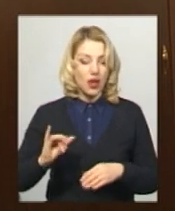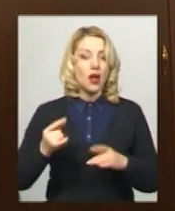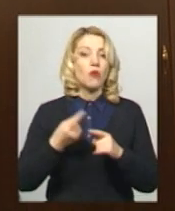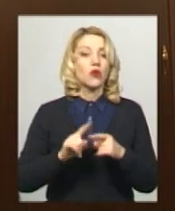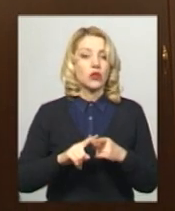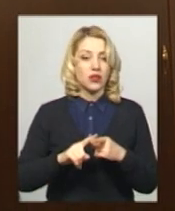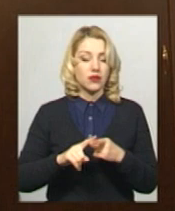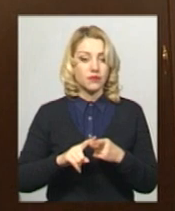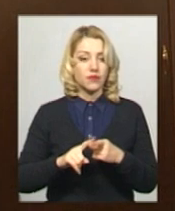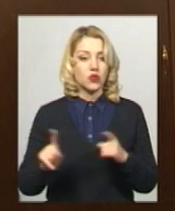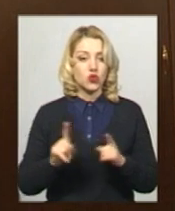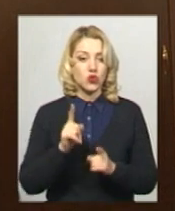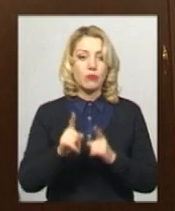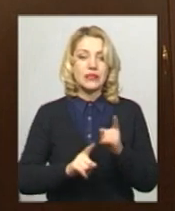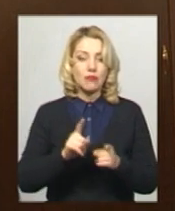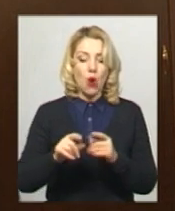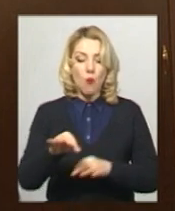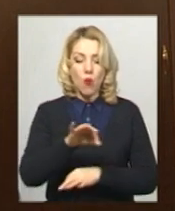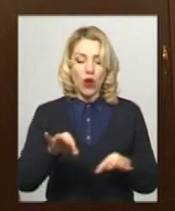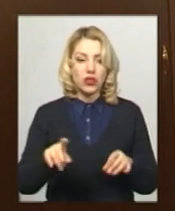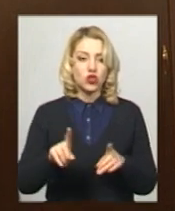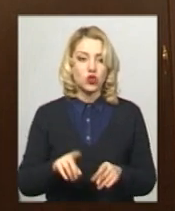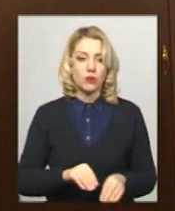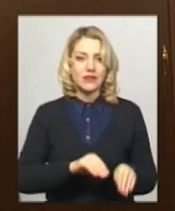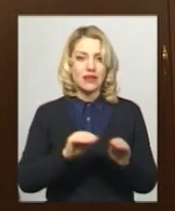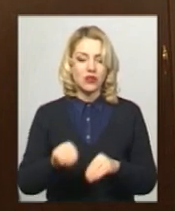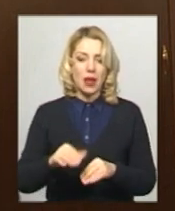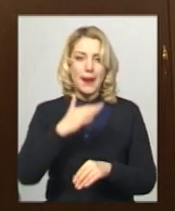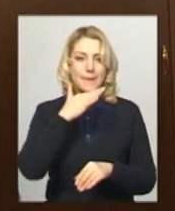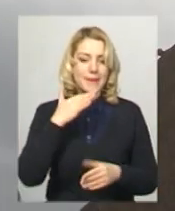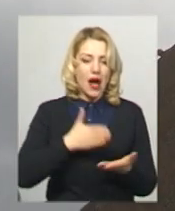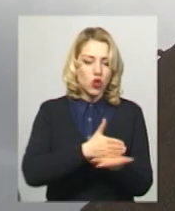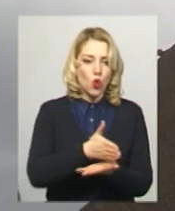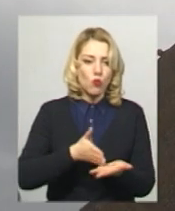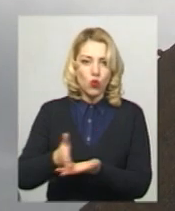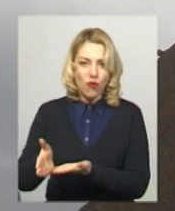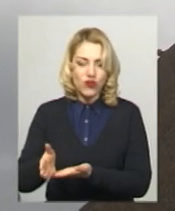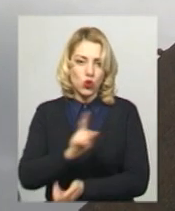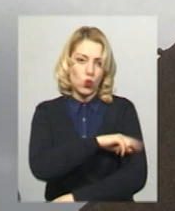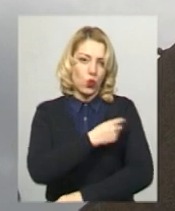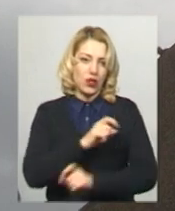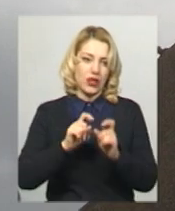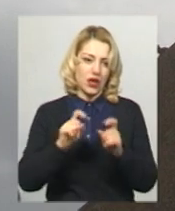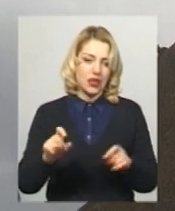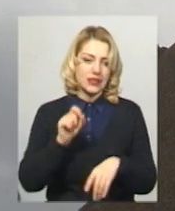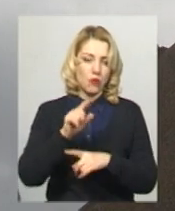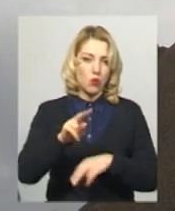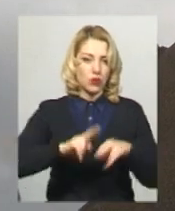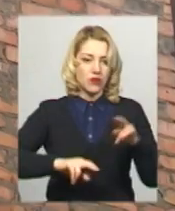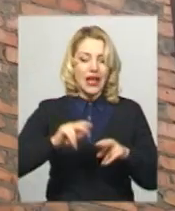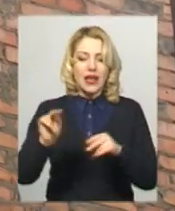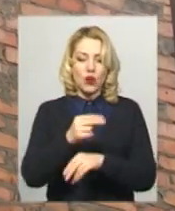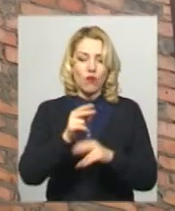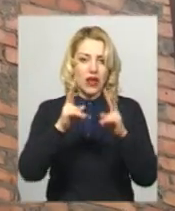щоб змінено проект для того, щоб створити багатопрофільну лікарню. Замовником будівництва лікувально-діагностичного